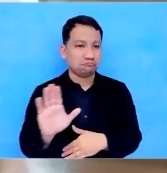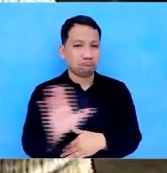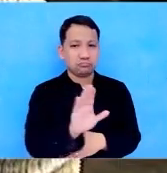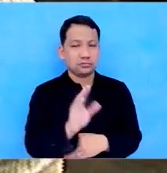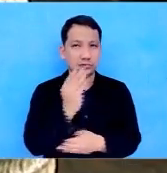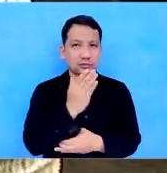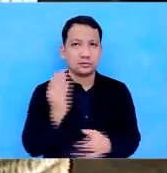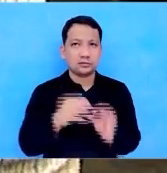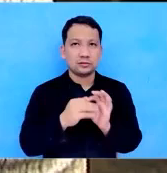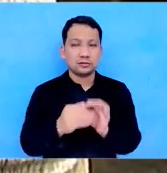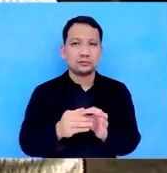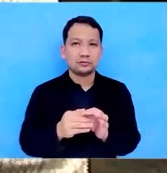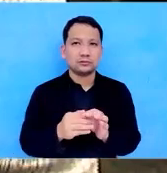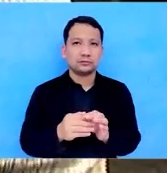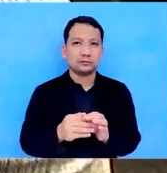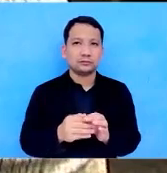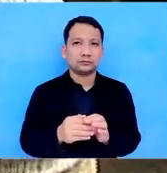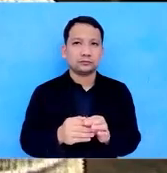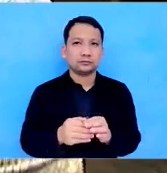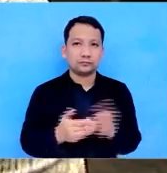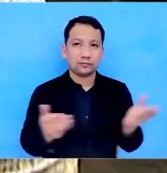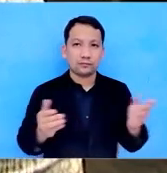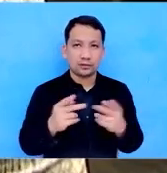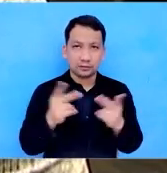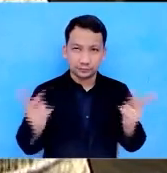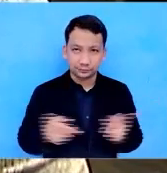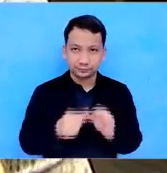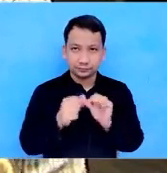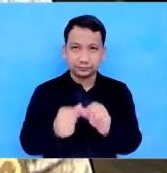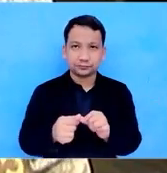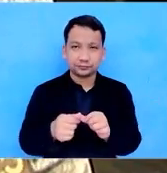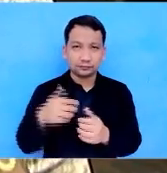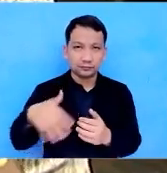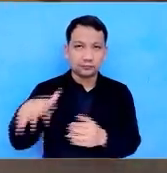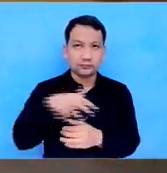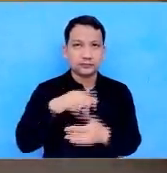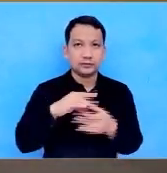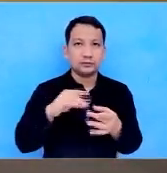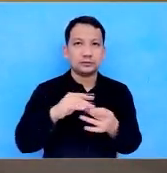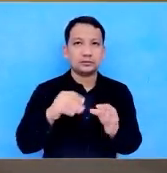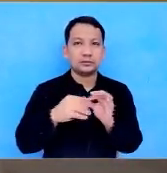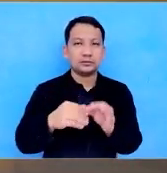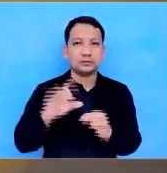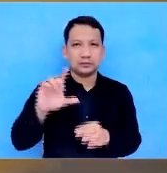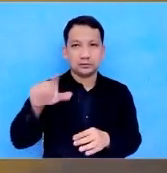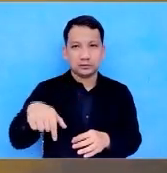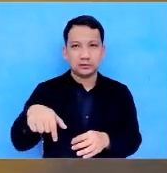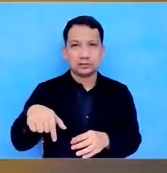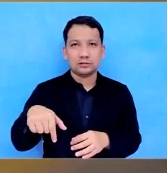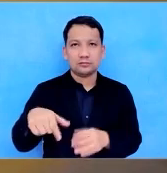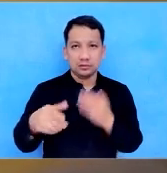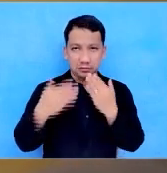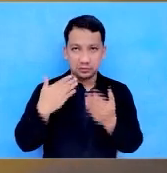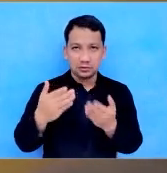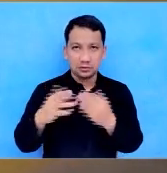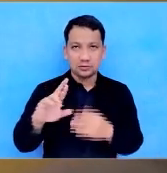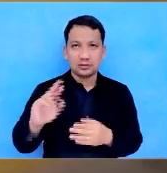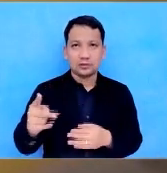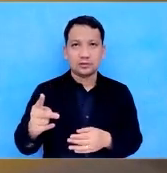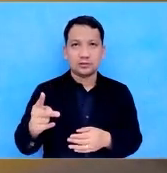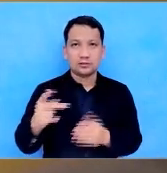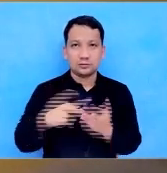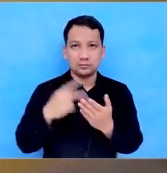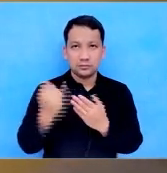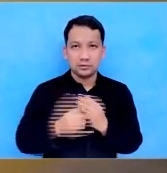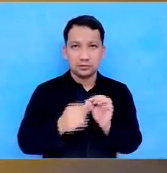mga bawat lugar na iniikutan ng kwento ng Batang Quiapo. Super thankful si RK sa project,